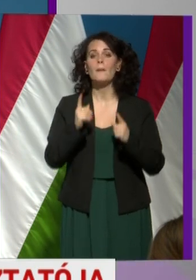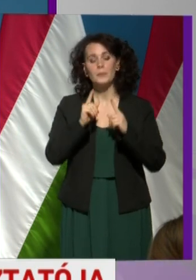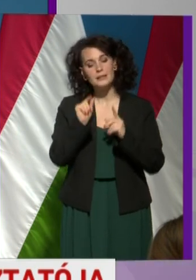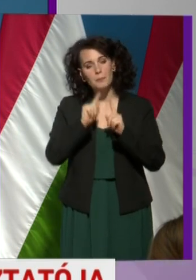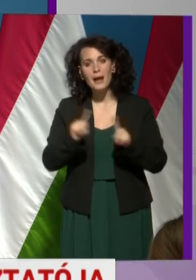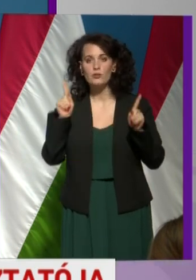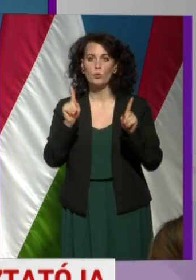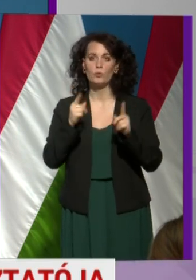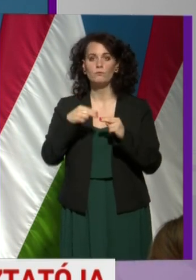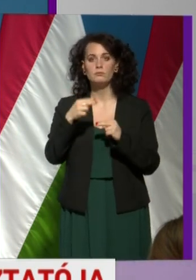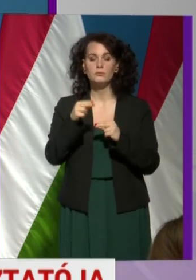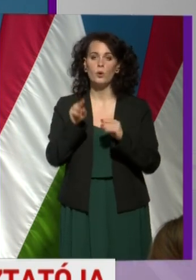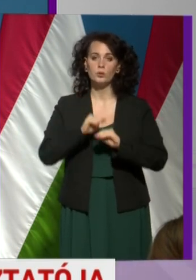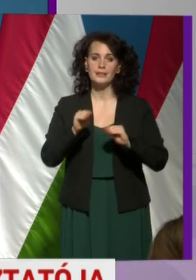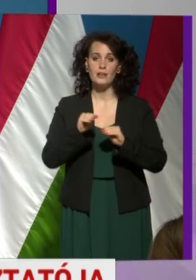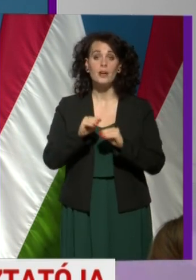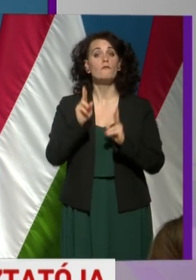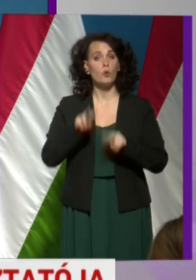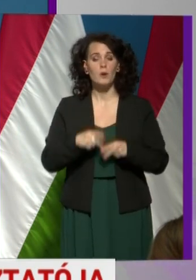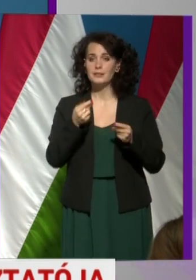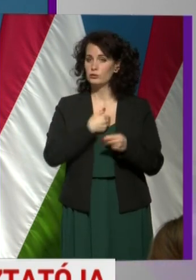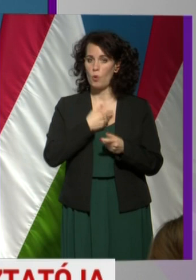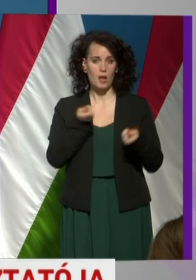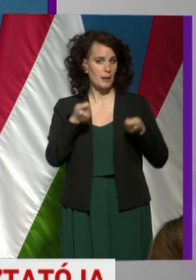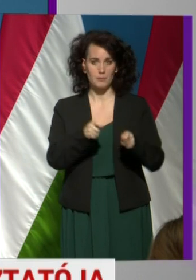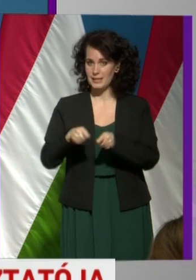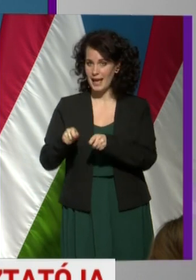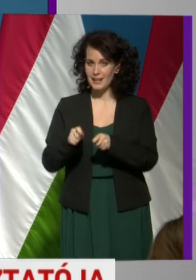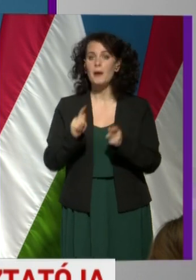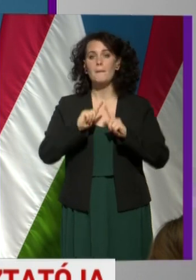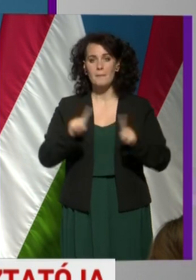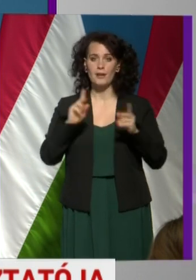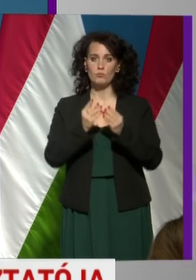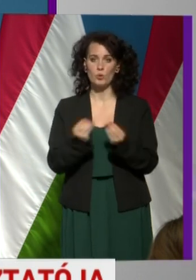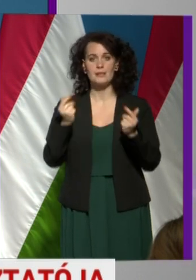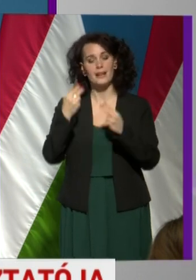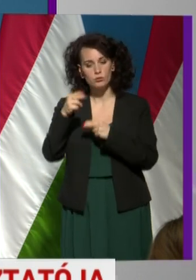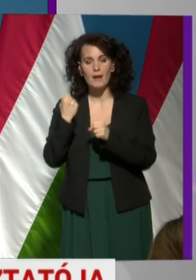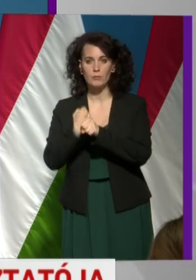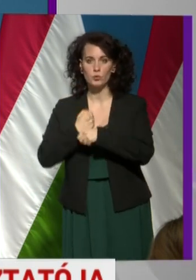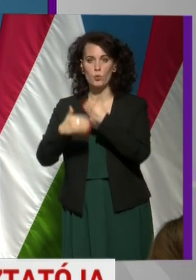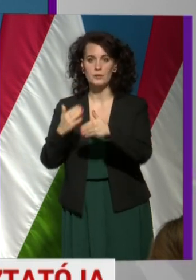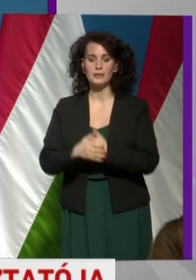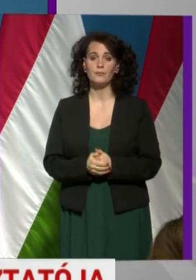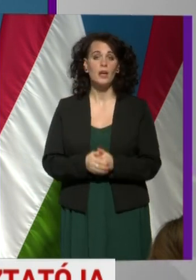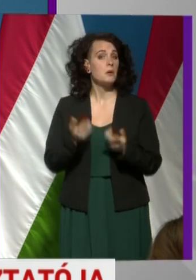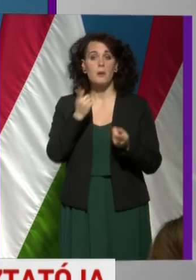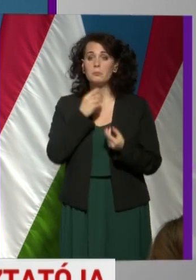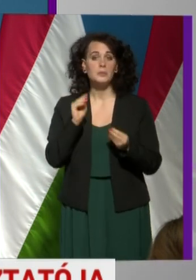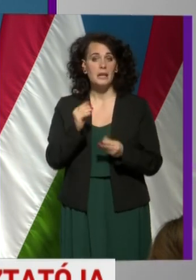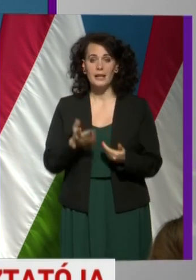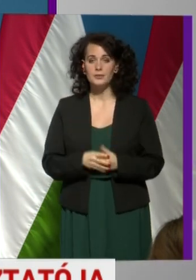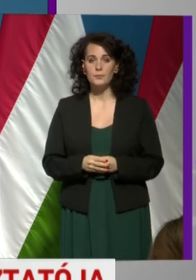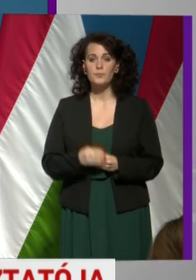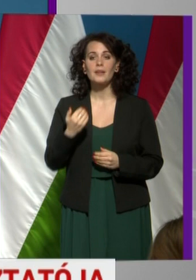oktatást folytatni, az iskola nem bezár, hanem más módszerekkel dolgozik tovább. mit jelent ez a gyakorlatban. Egyrészt az